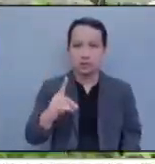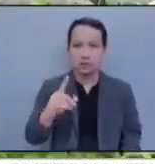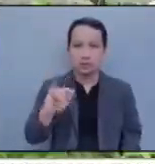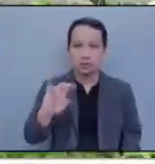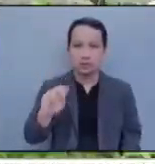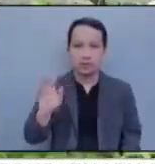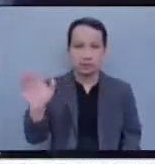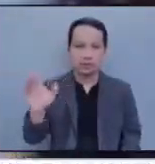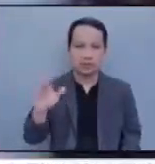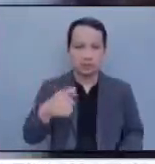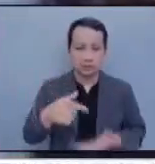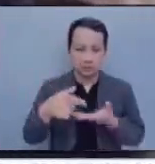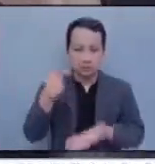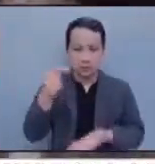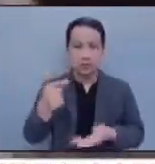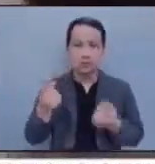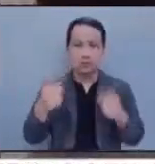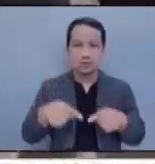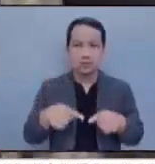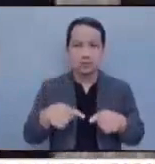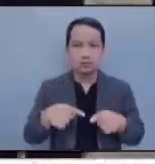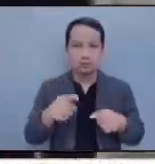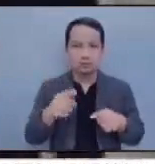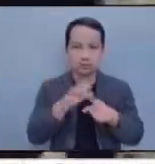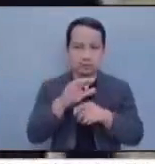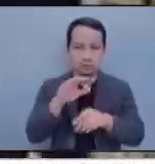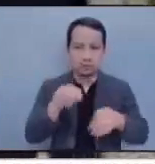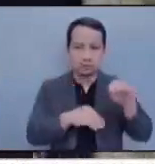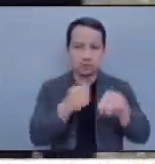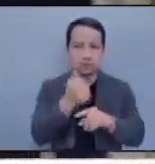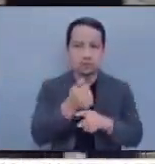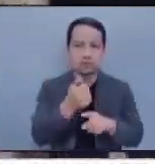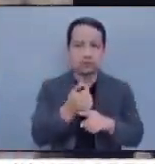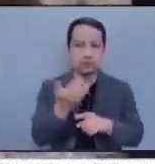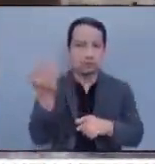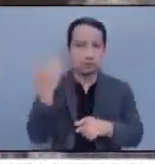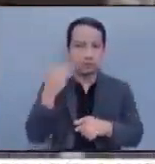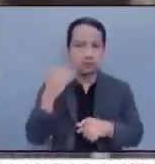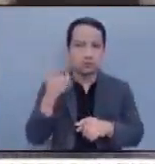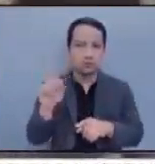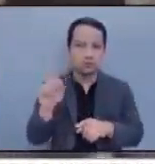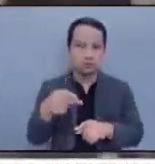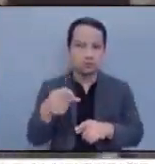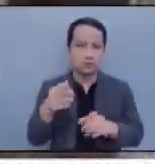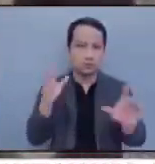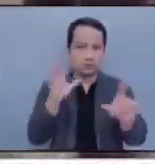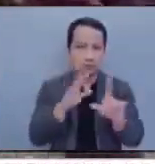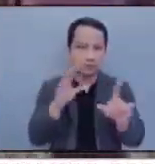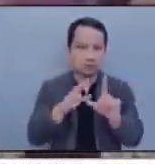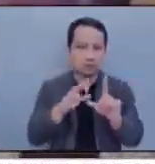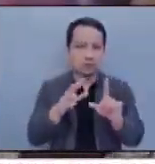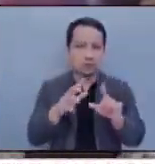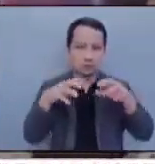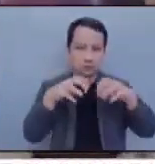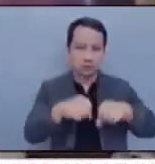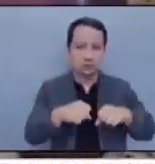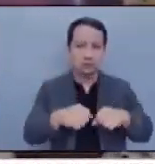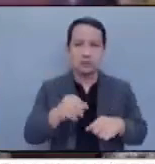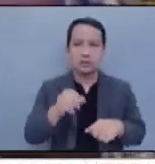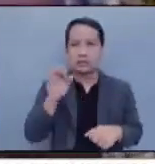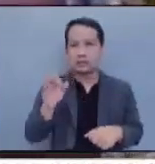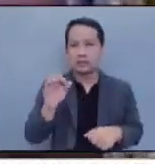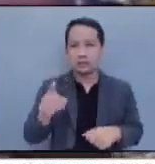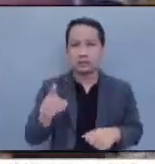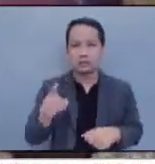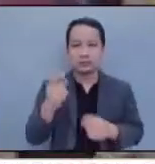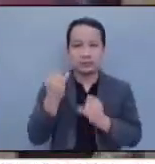DAR matapos ang naganap na takeover sa nasabing lupain noong Huwebes na nagresulta sa pagkakaaresto ng 71 individual